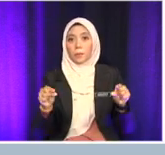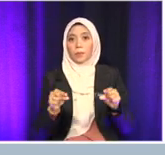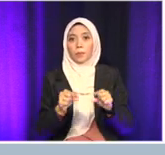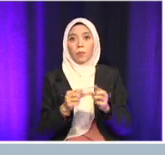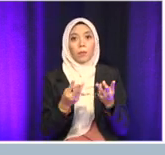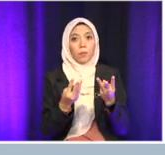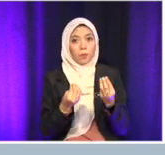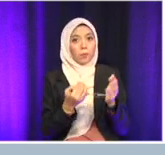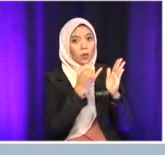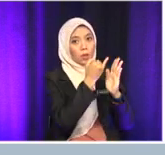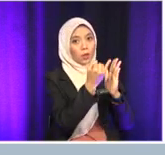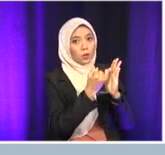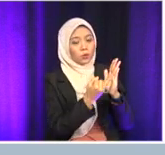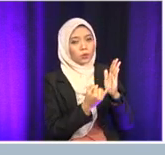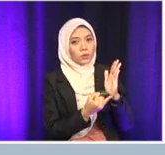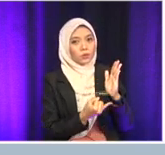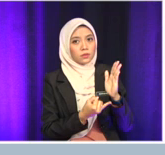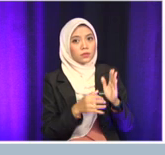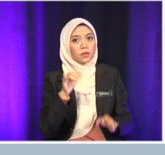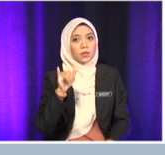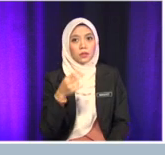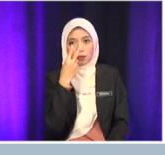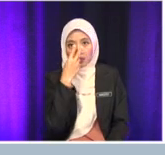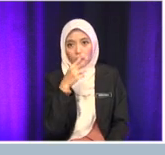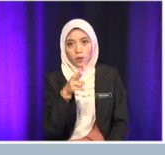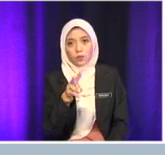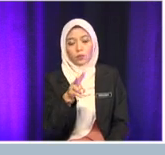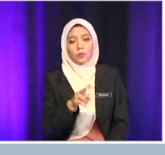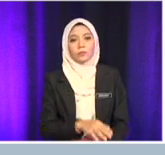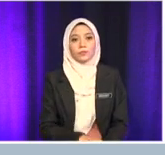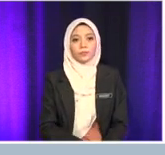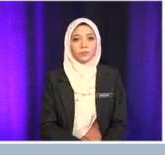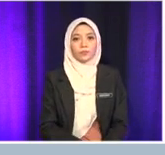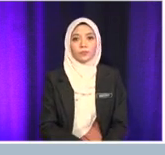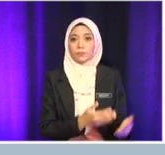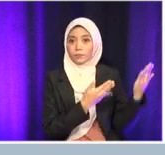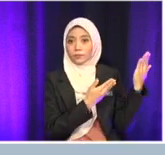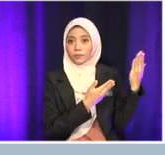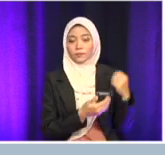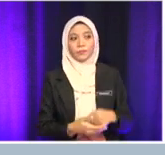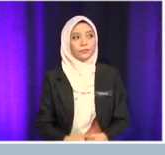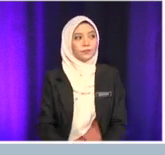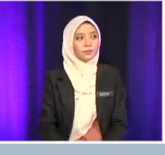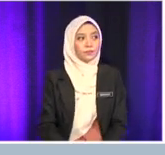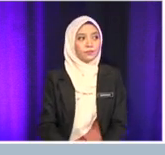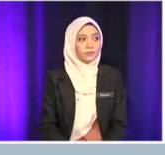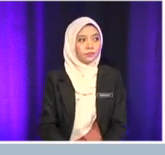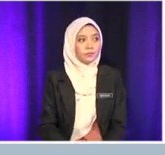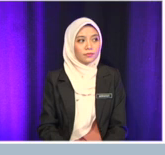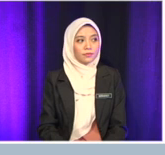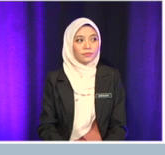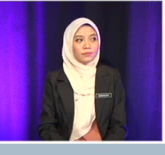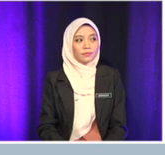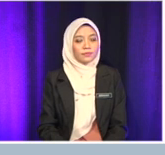lukiskan pandangan bagi Why Oke pandangan bagi wajib tanam Pak dia adalah dari sisi